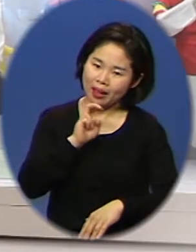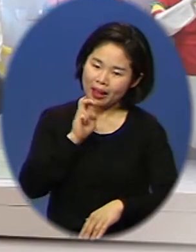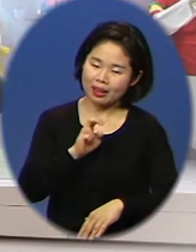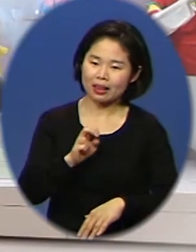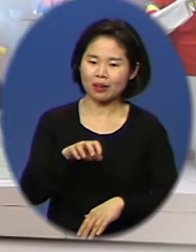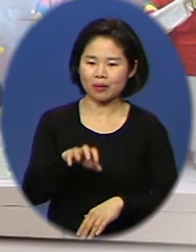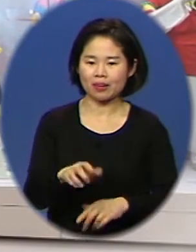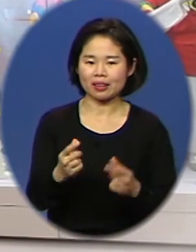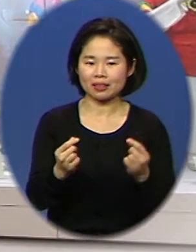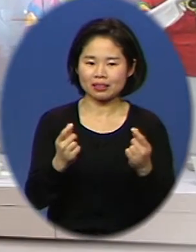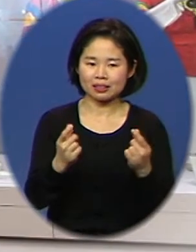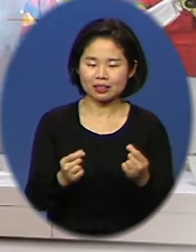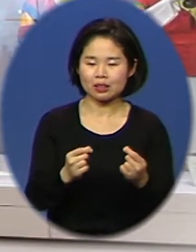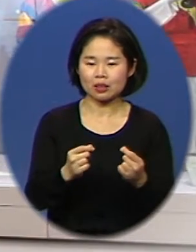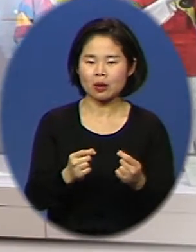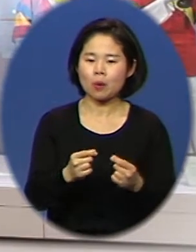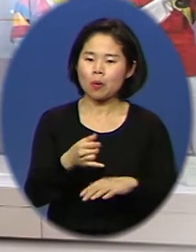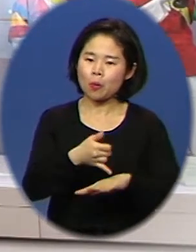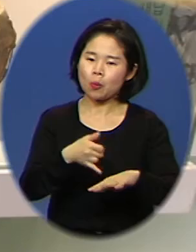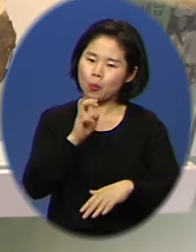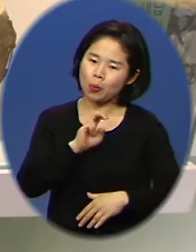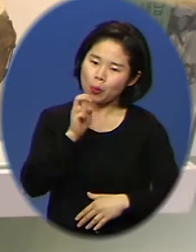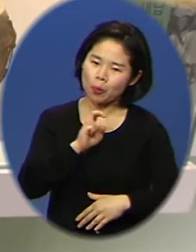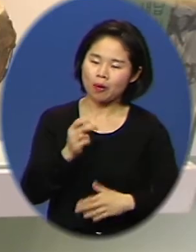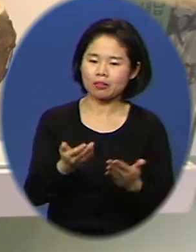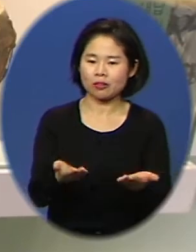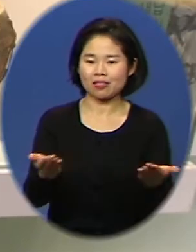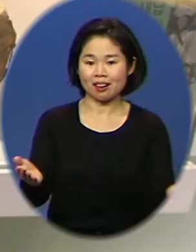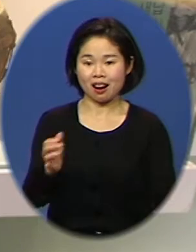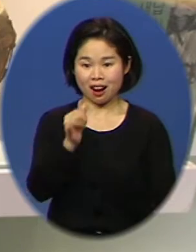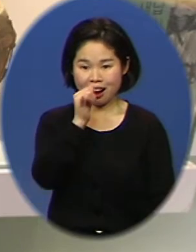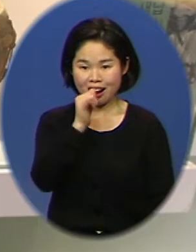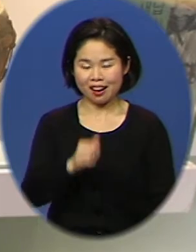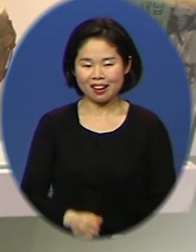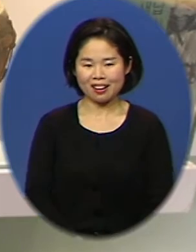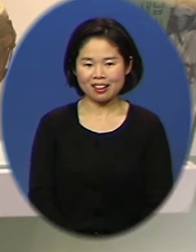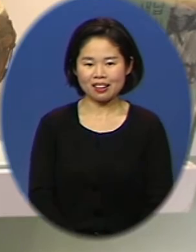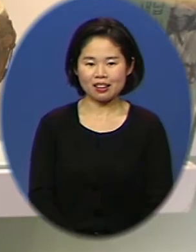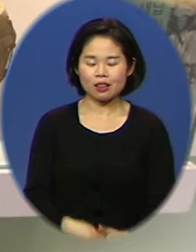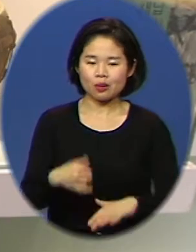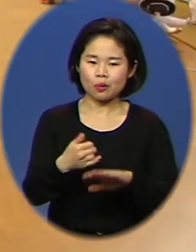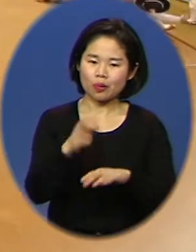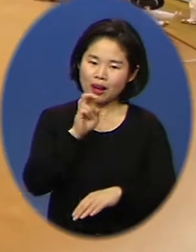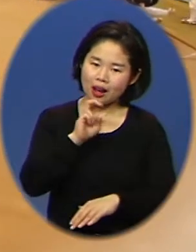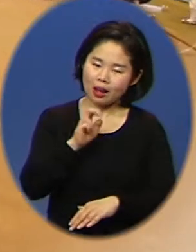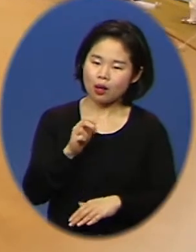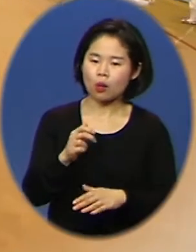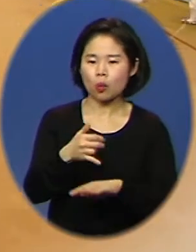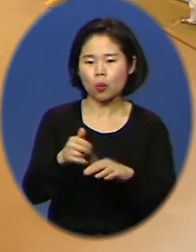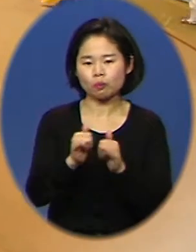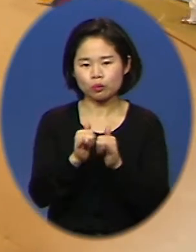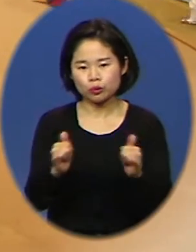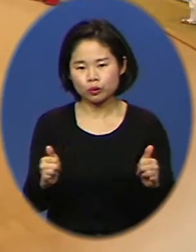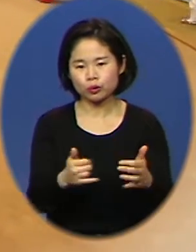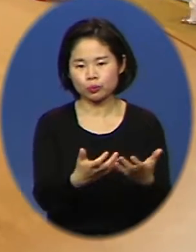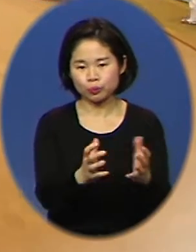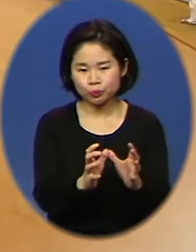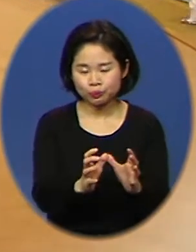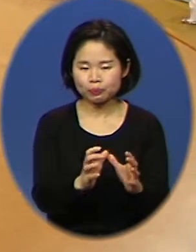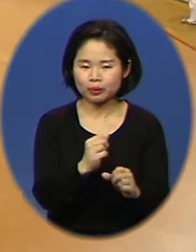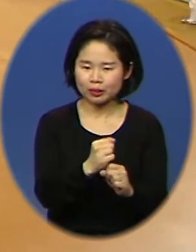농악 전시관이 따로 마련되어 있는 것이 특징입니다. 농악은 농부들이 두레를 짜서 일할 때 치는 음악으로